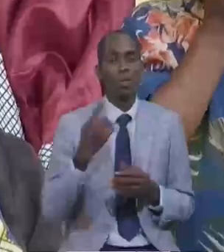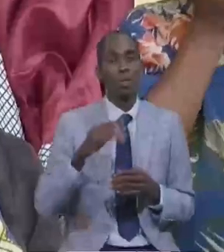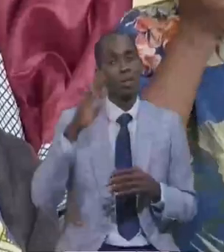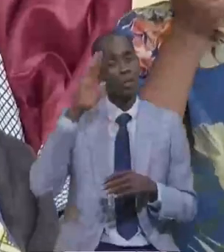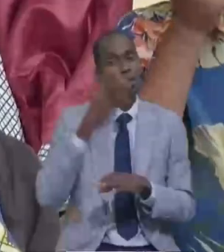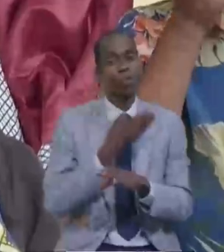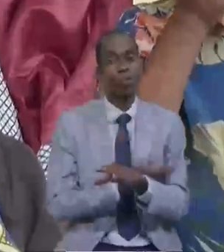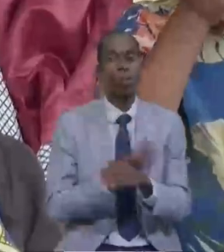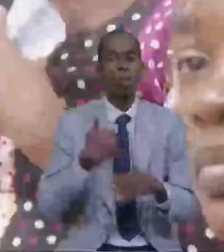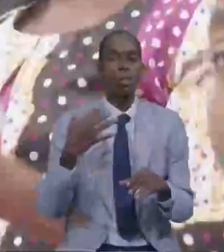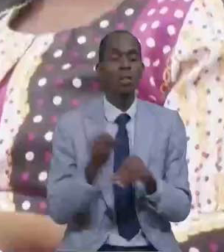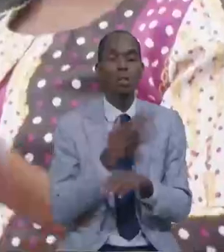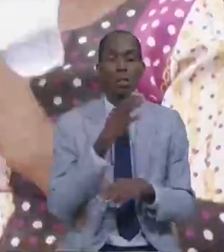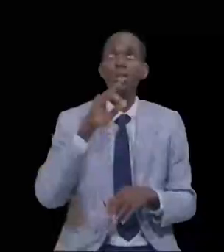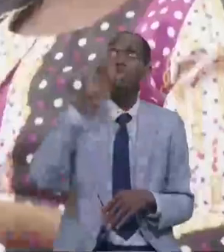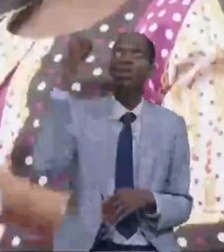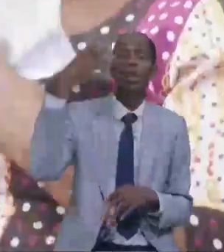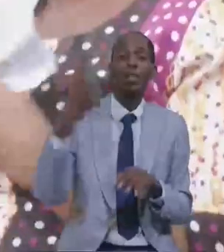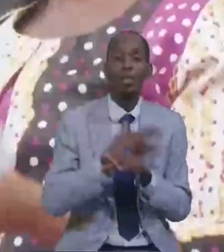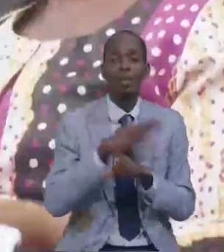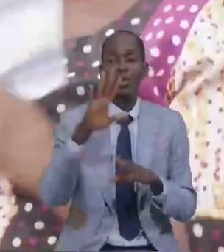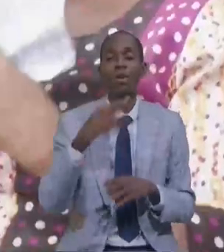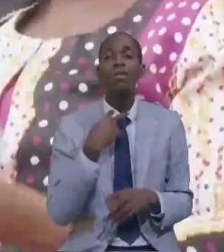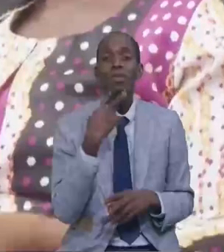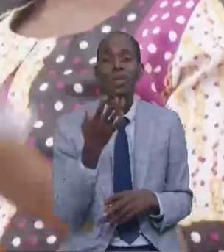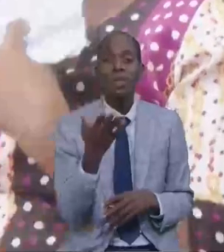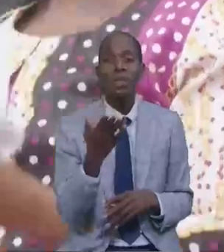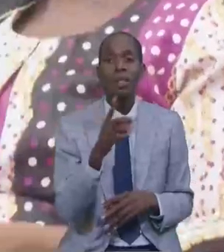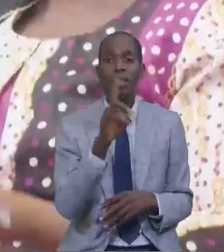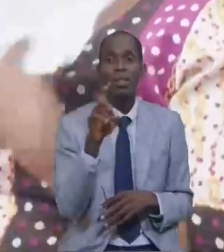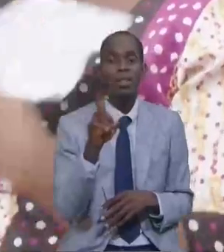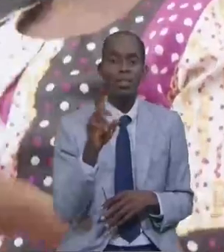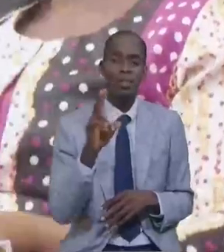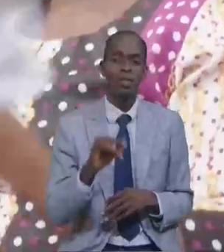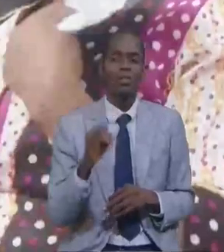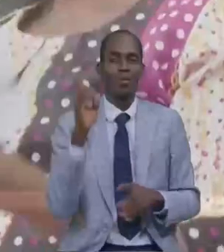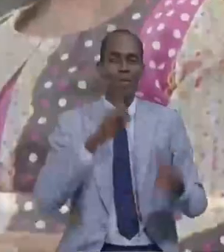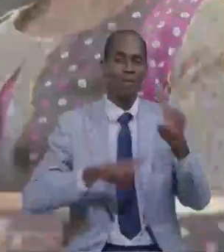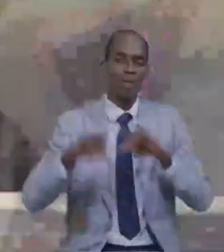Amen. Il le fera. Troisième point maintenant. Troisième point.